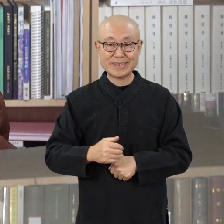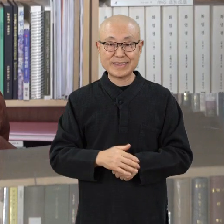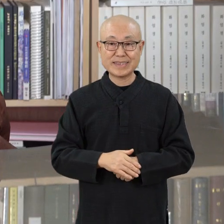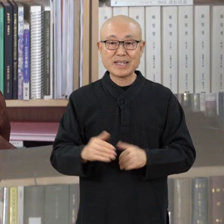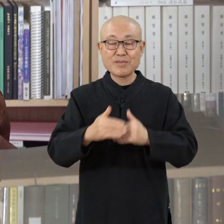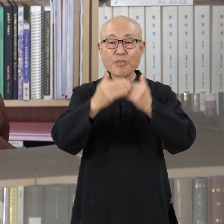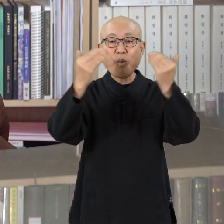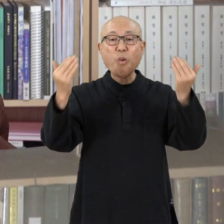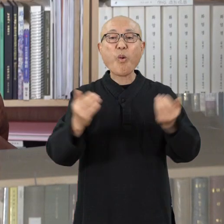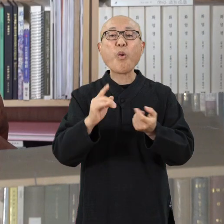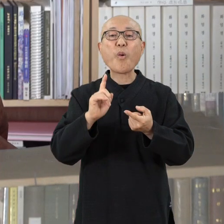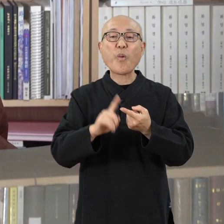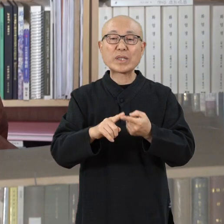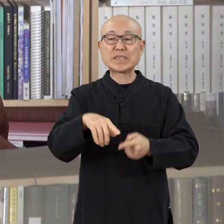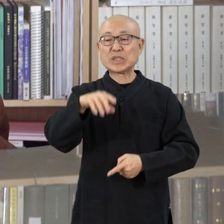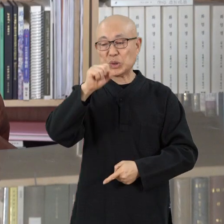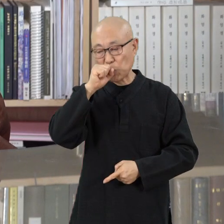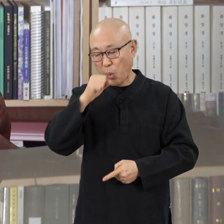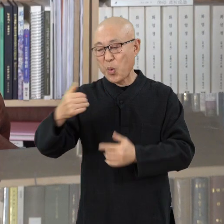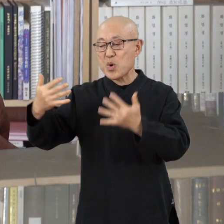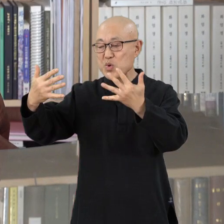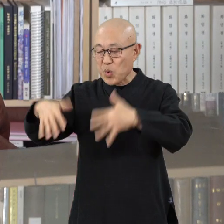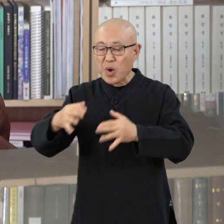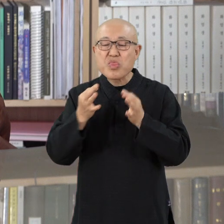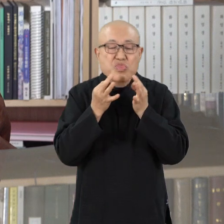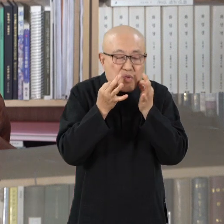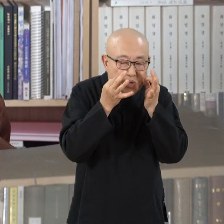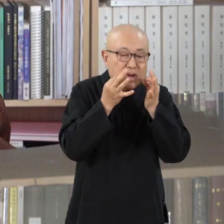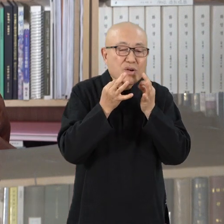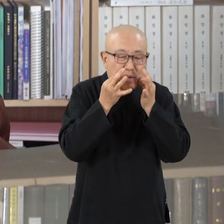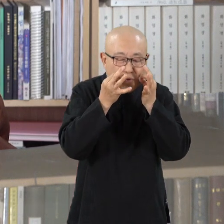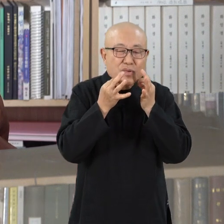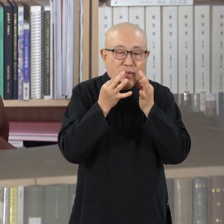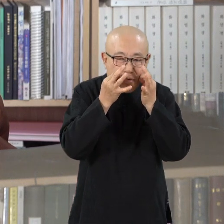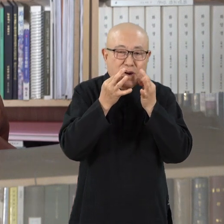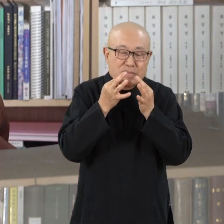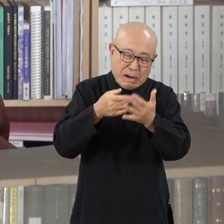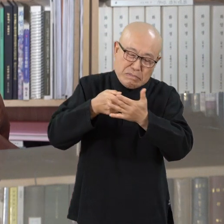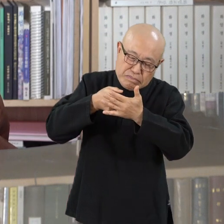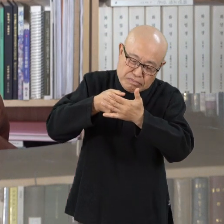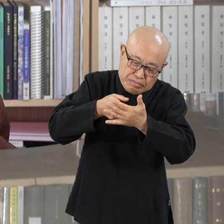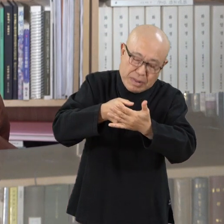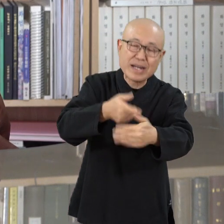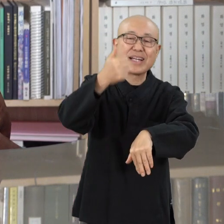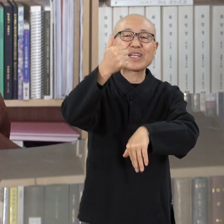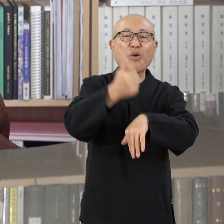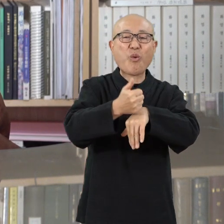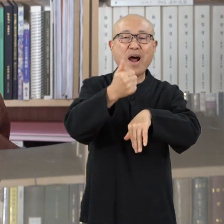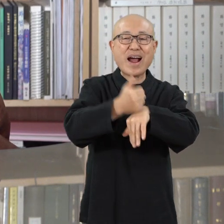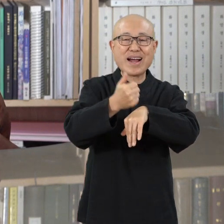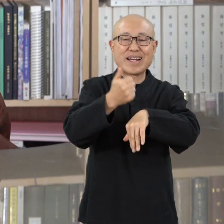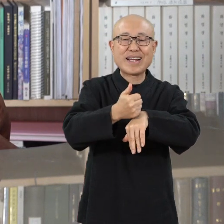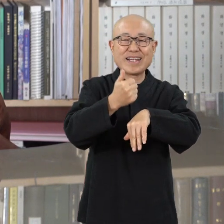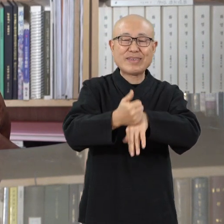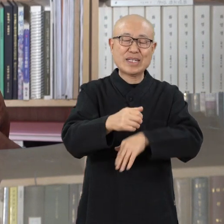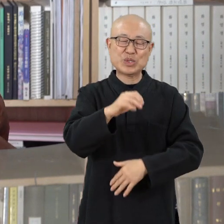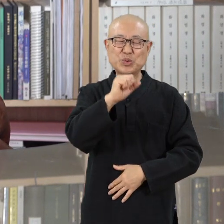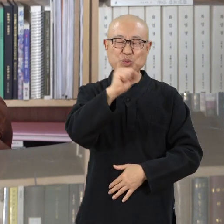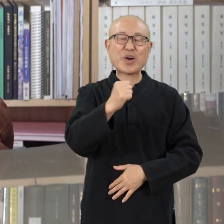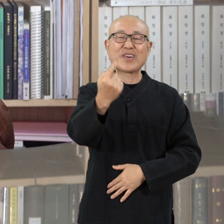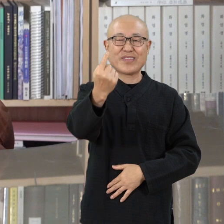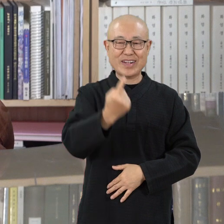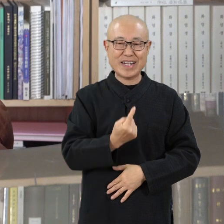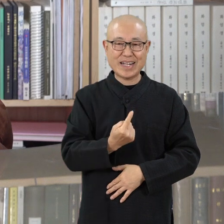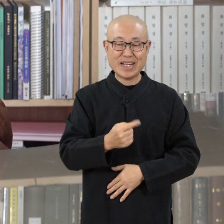모든 것이 좋은 조건과 노력을 우리가 끝없이 부으면은 결과가 아주 풍요로워지고 또